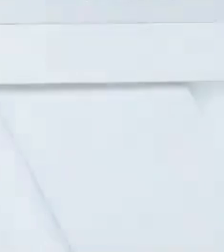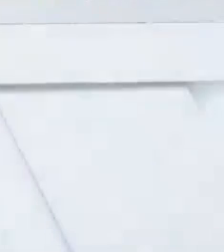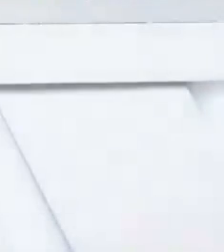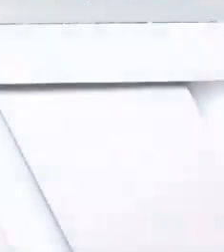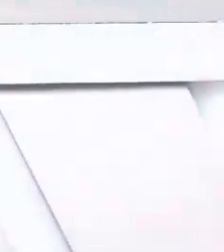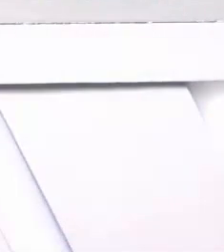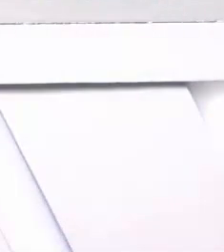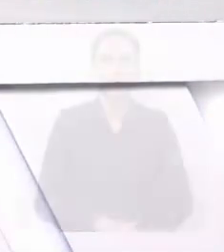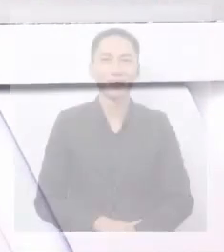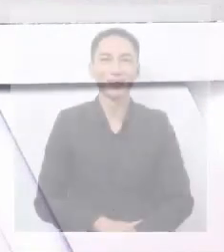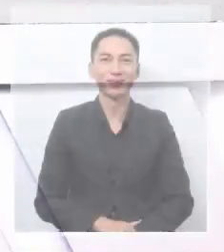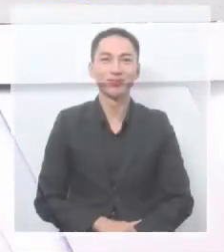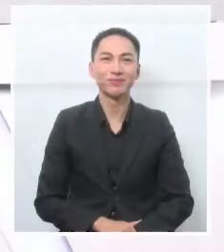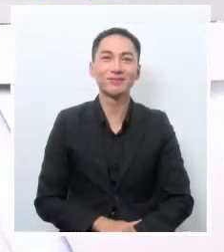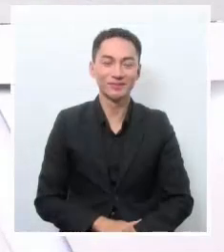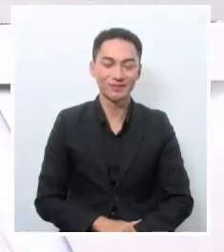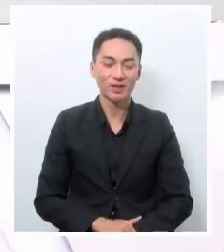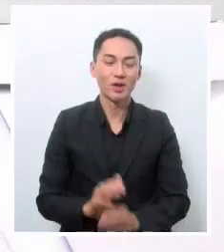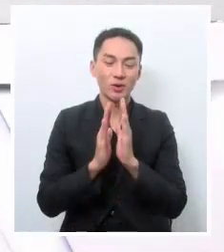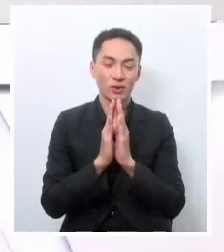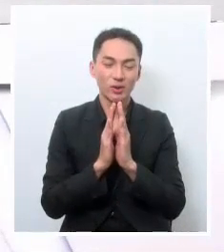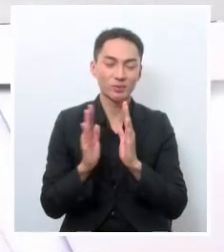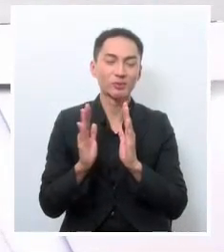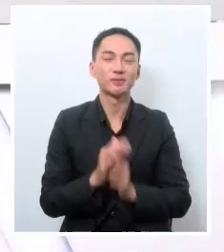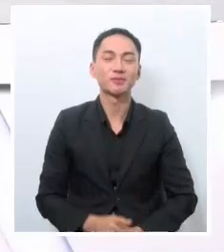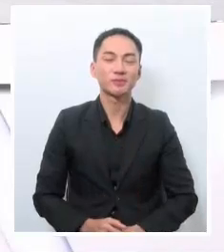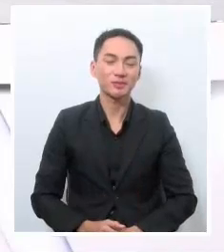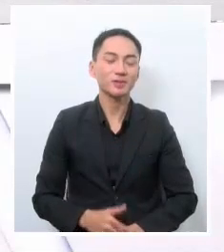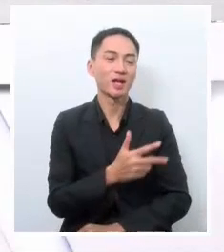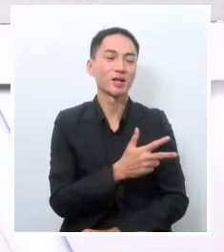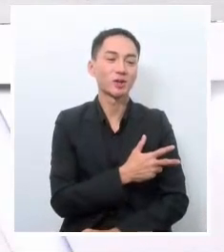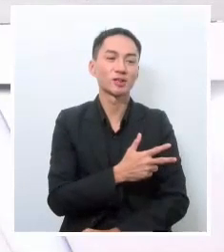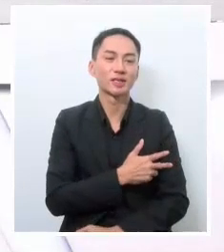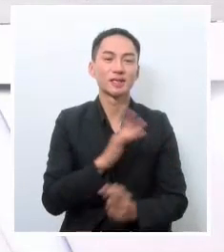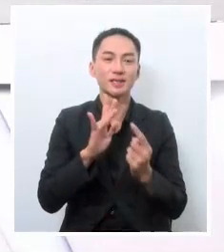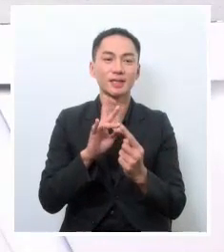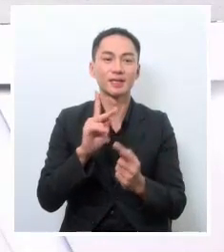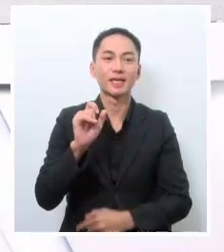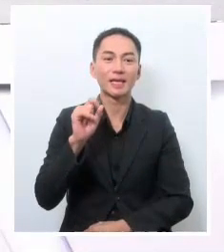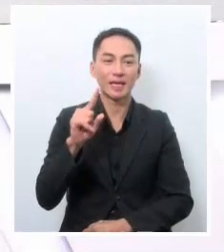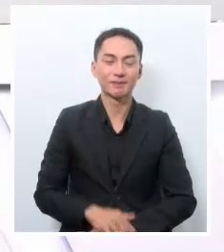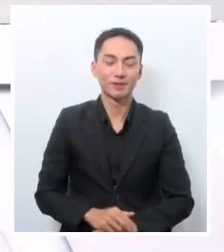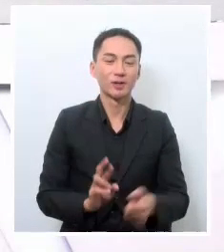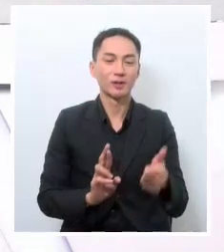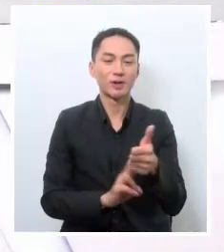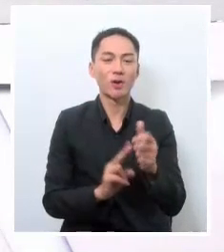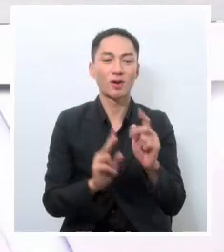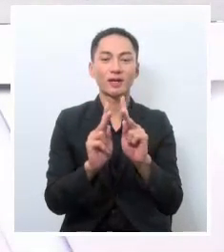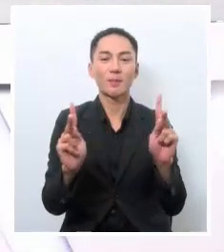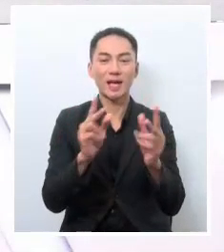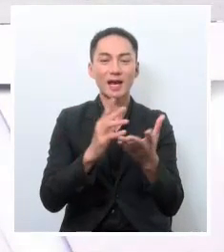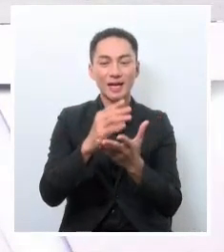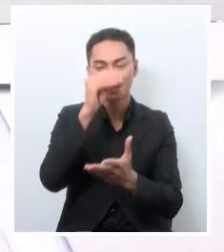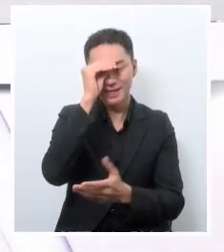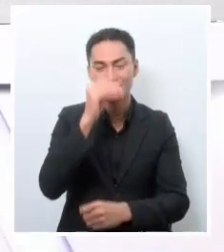ค่ะค่ะต้องขอขอบคุณท่านดรเกตทิพย์สุภาวิตาท่านรองเลขาธิการคณะกรรมการการศึกษาท่าพื้นฐานค่ะแล้วนี่ก็คือ